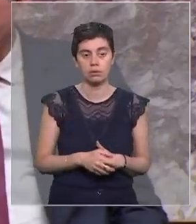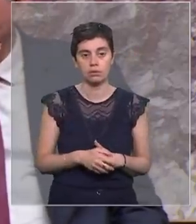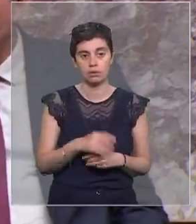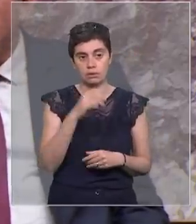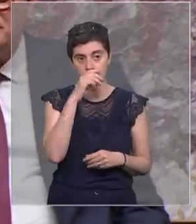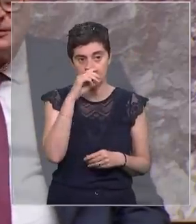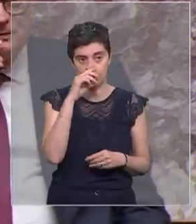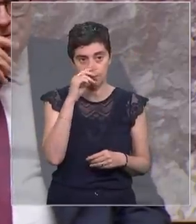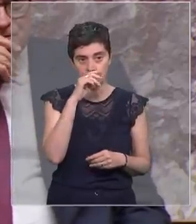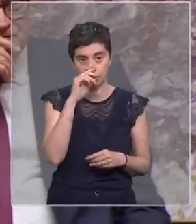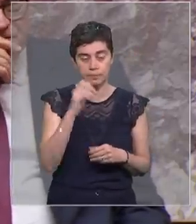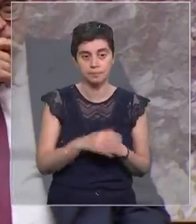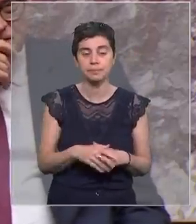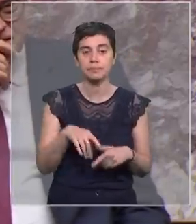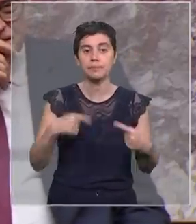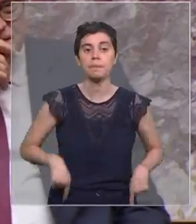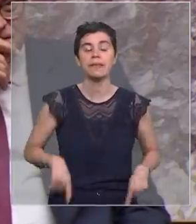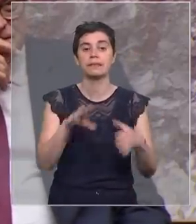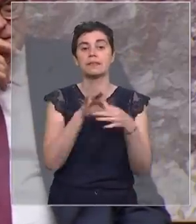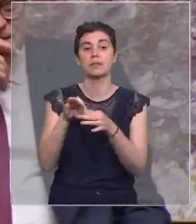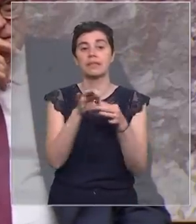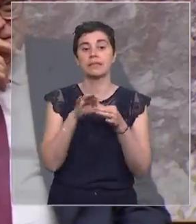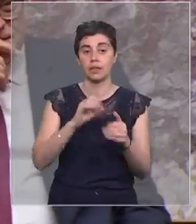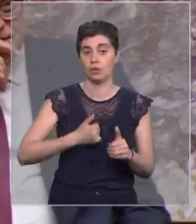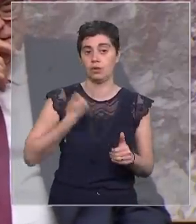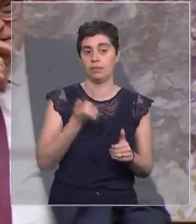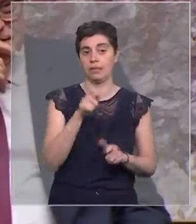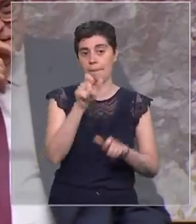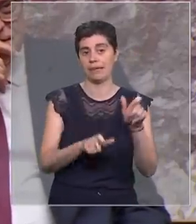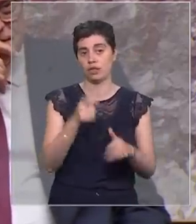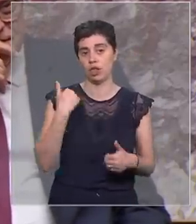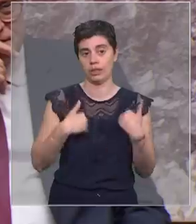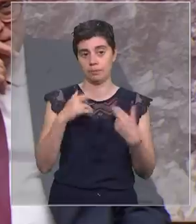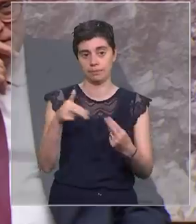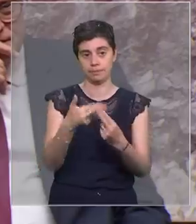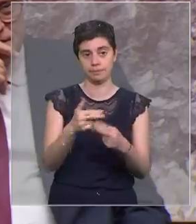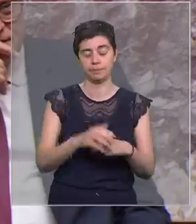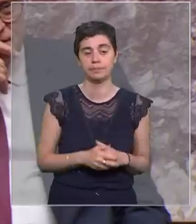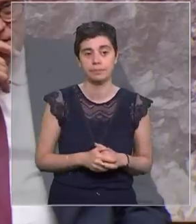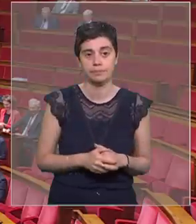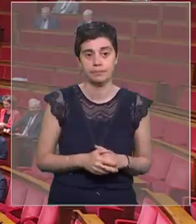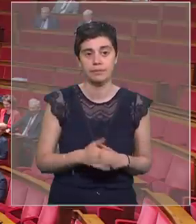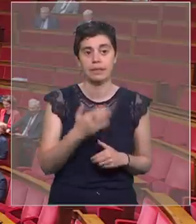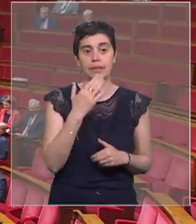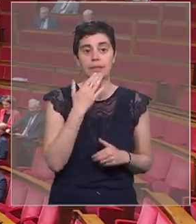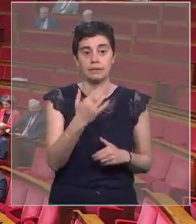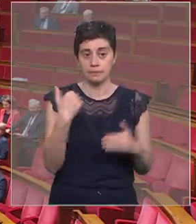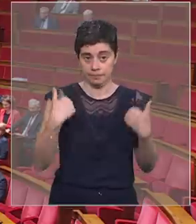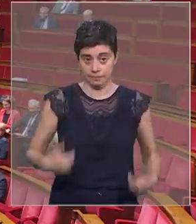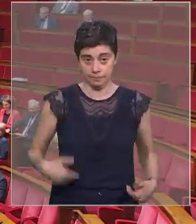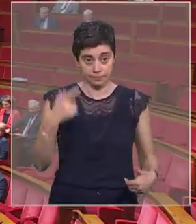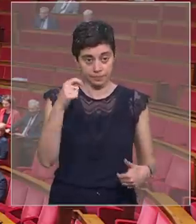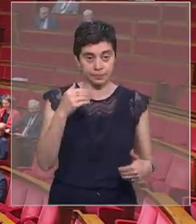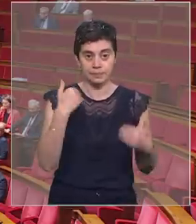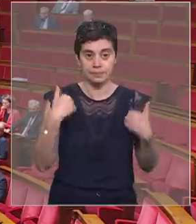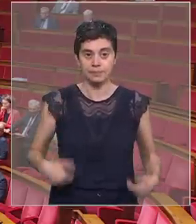monsieur Jean-Christophe Combe, ministre des Solidarités, de l'Autonomie et des Personnes Handicapées. Merci Madame la Présidente, Mesdames et Messieurs les